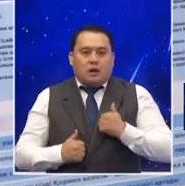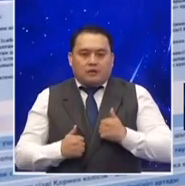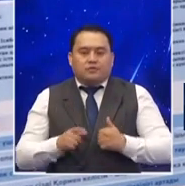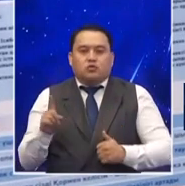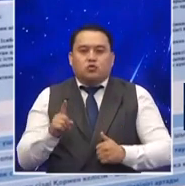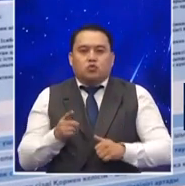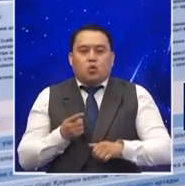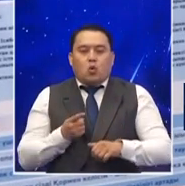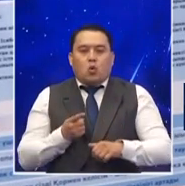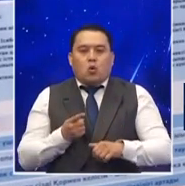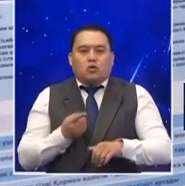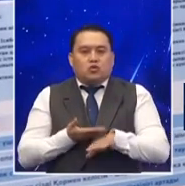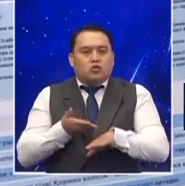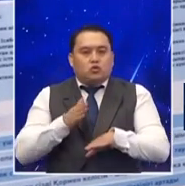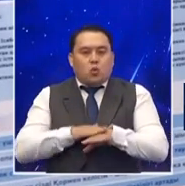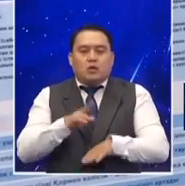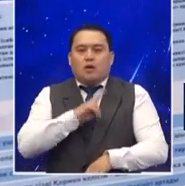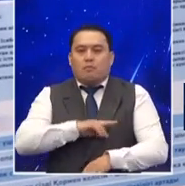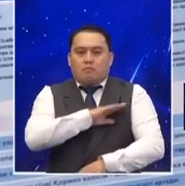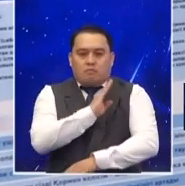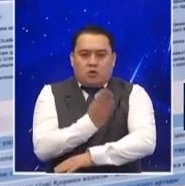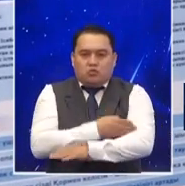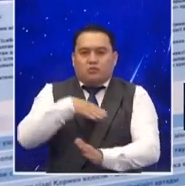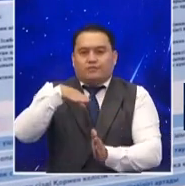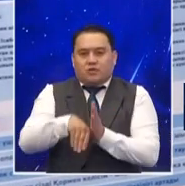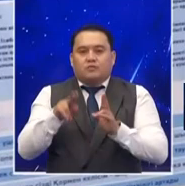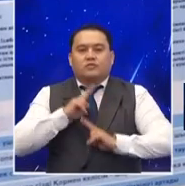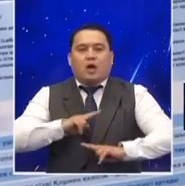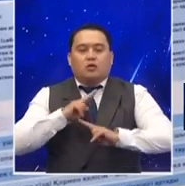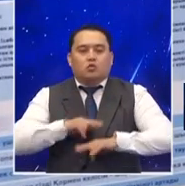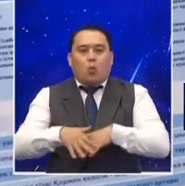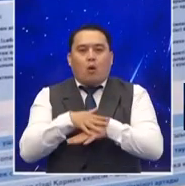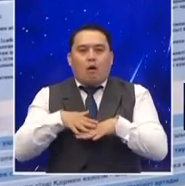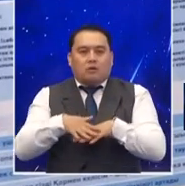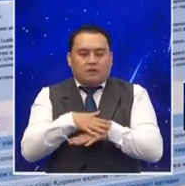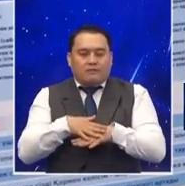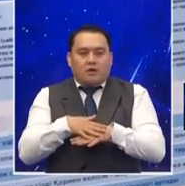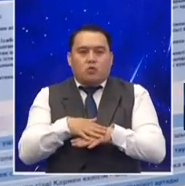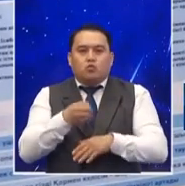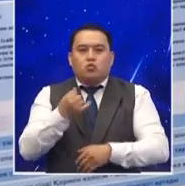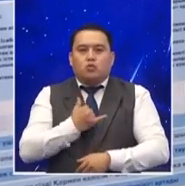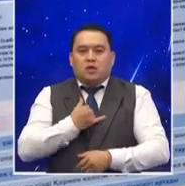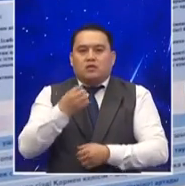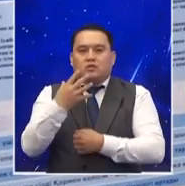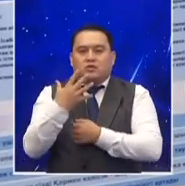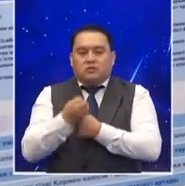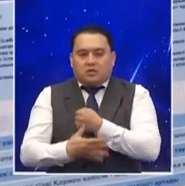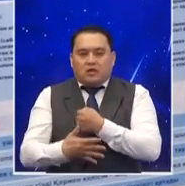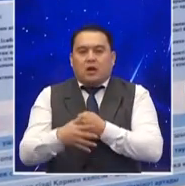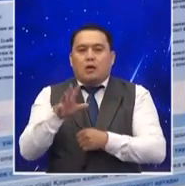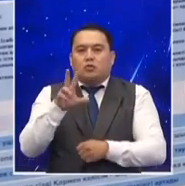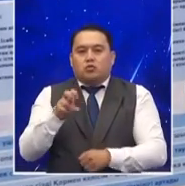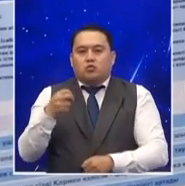наша работа. В этом приложены большие усилия наших сотрудников. У нас в перинатальном центре работает